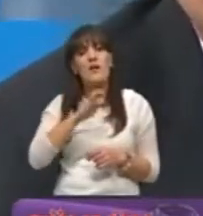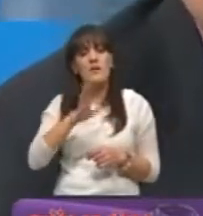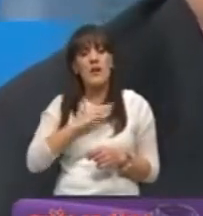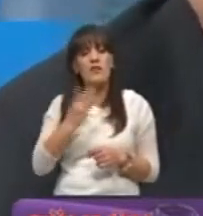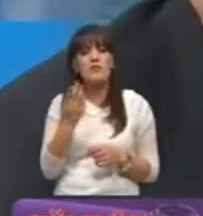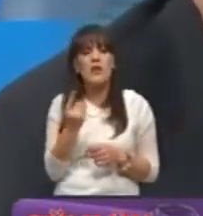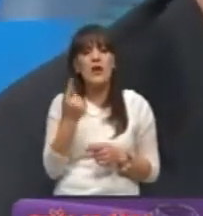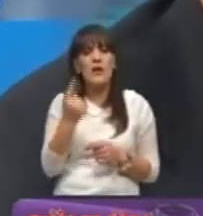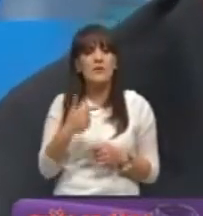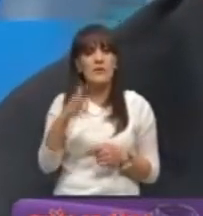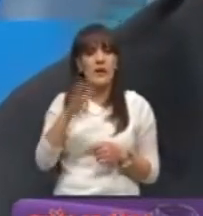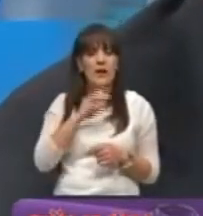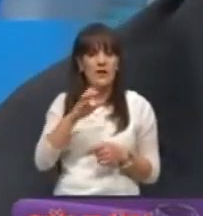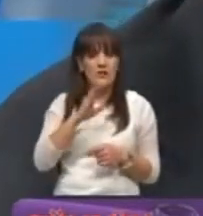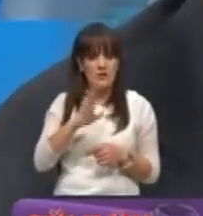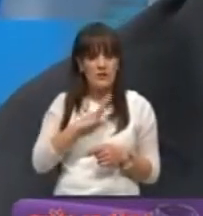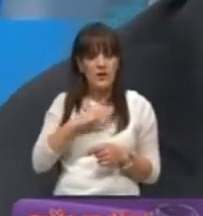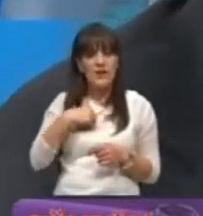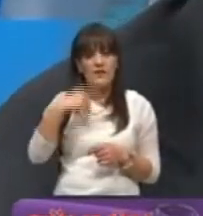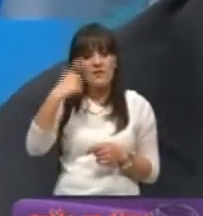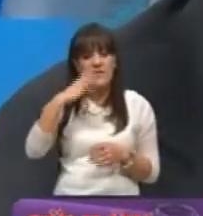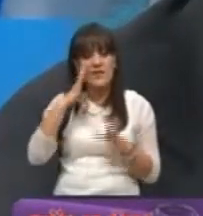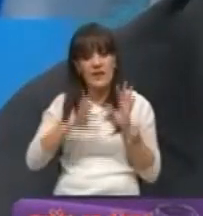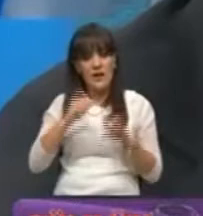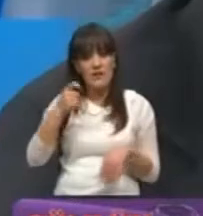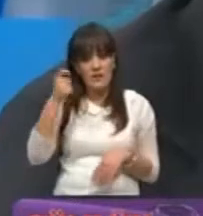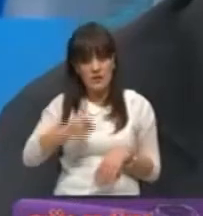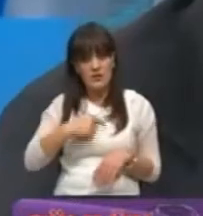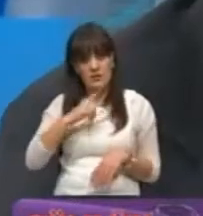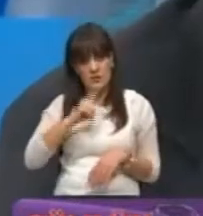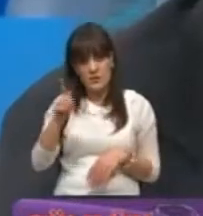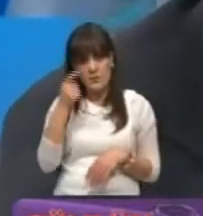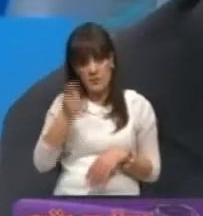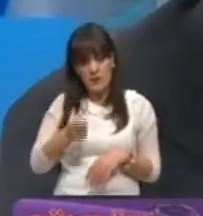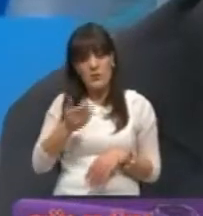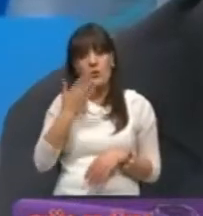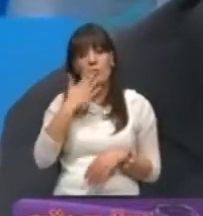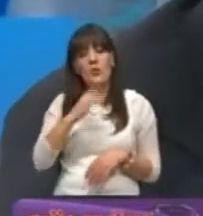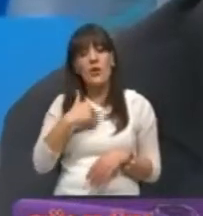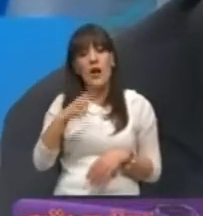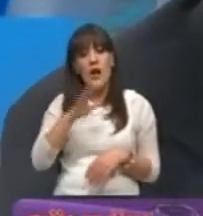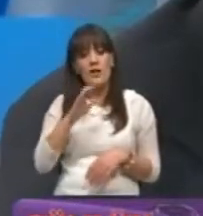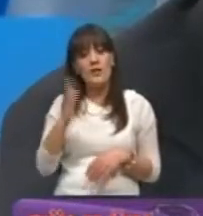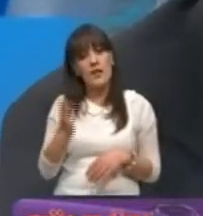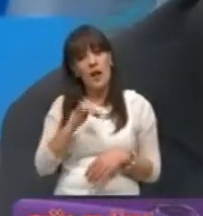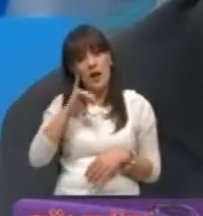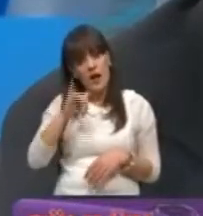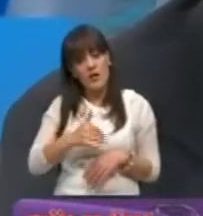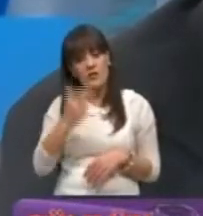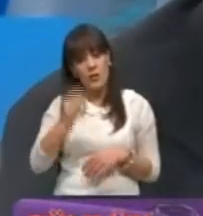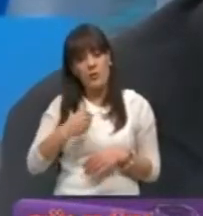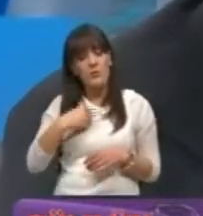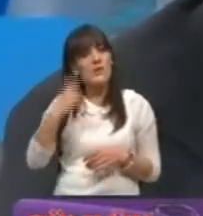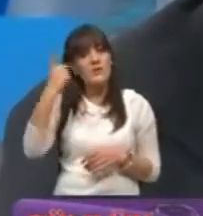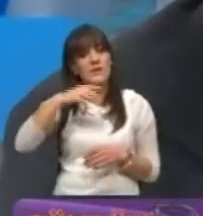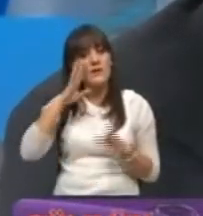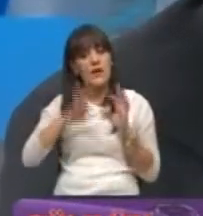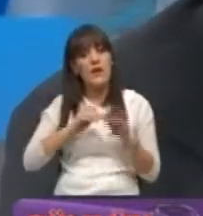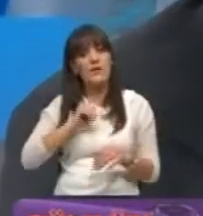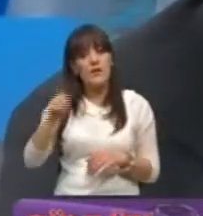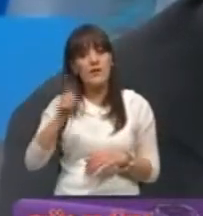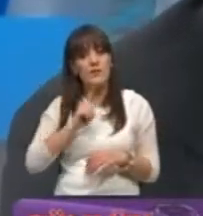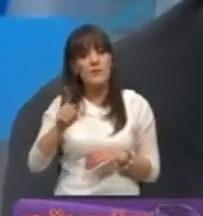arada olan ağrılarım var. Hani fizik tedavi ile almam gerekir mi? Yoksa daha ağrılı dönemlerimde mi